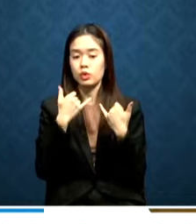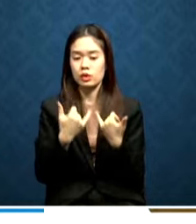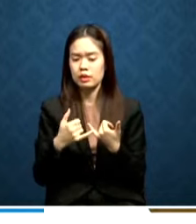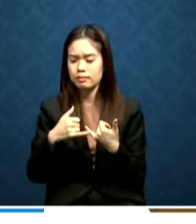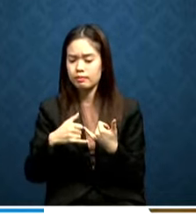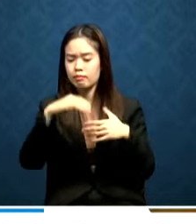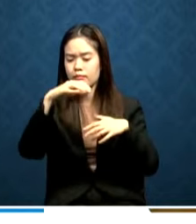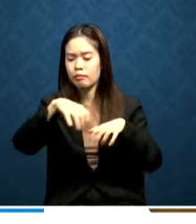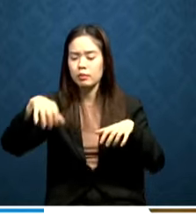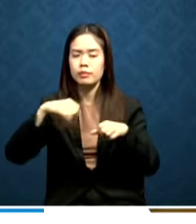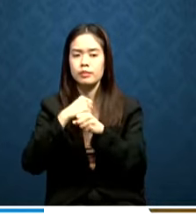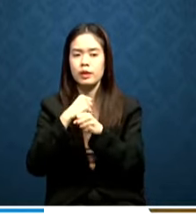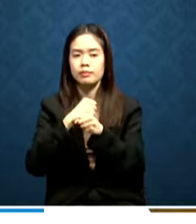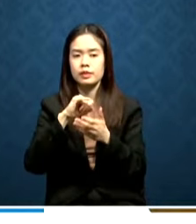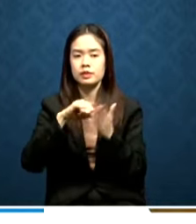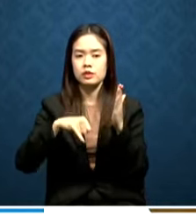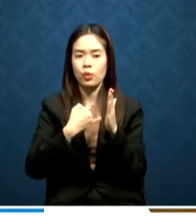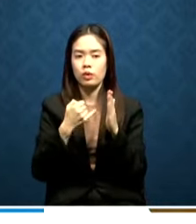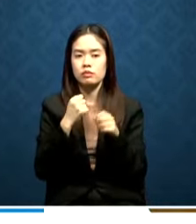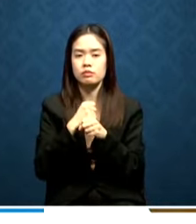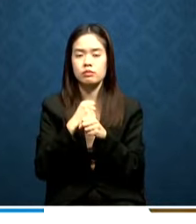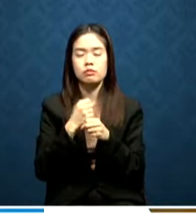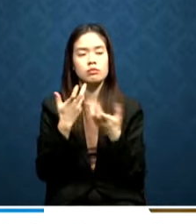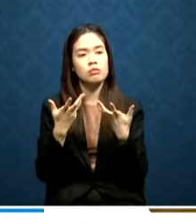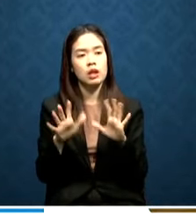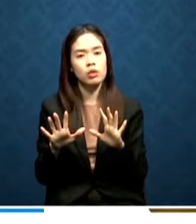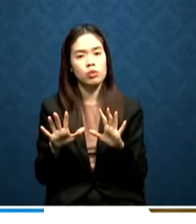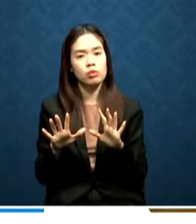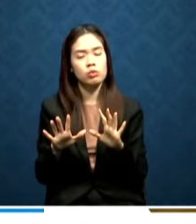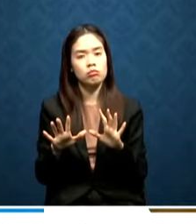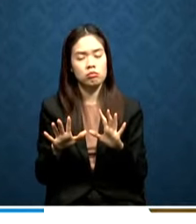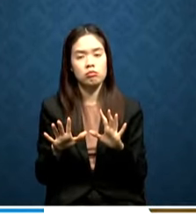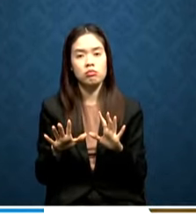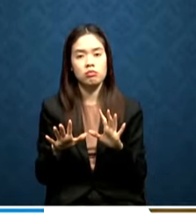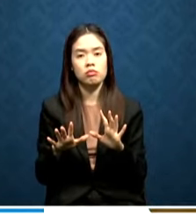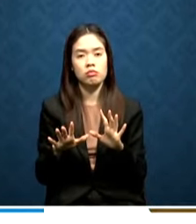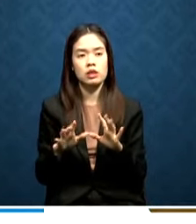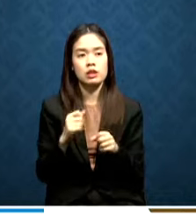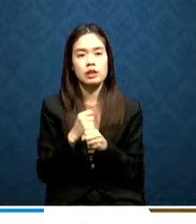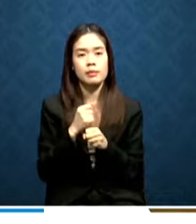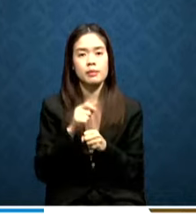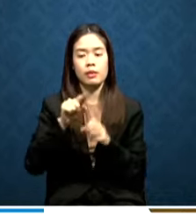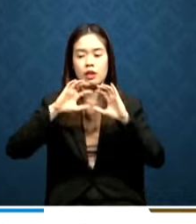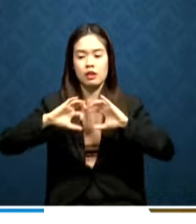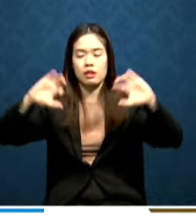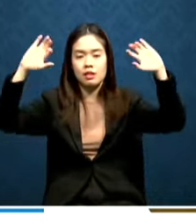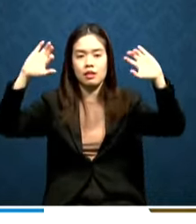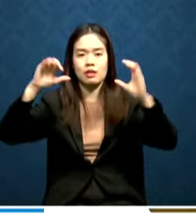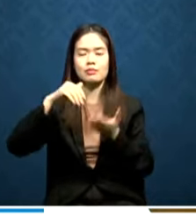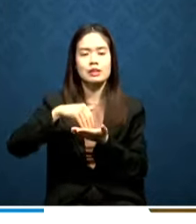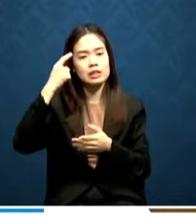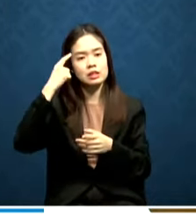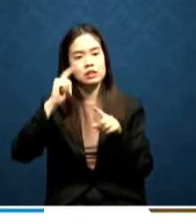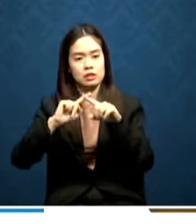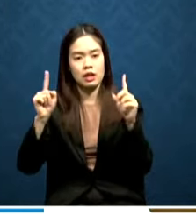ที่ขึ้นมาจากกฤษฎีกาว่าถ้าเกิดไปทำแล้วเนี่ยมันมีข้อผูกมัดเนี่ยสมมติรัฐบาลกลางไม่เห็นด้วยมันจะมีความขัดแย้ง